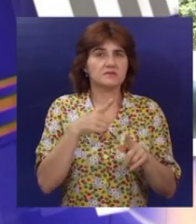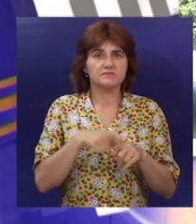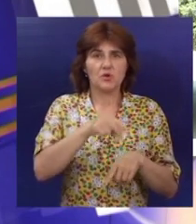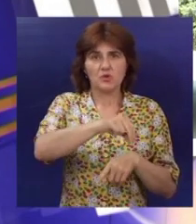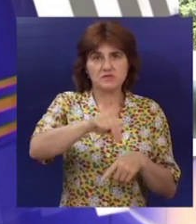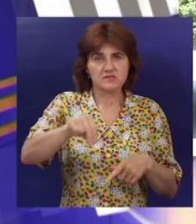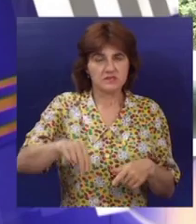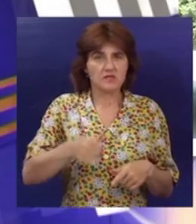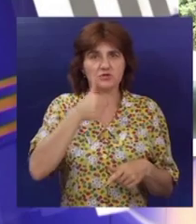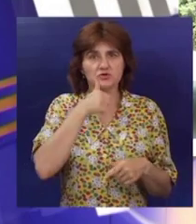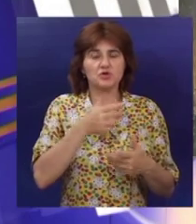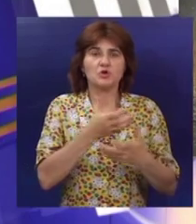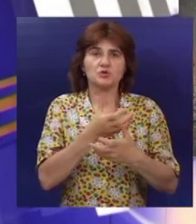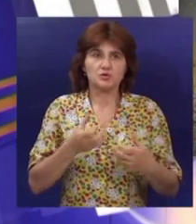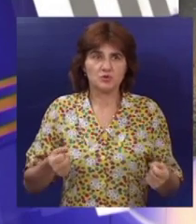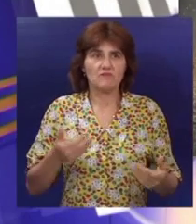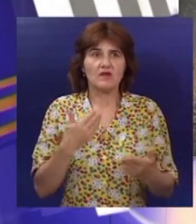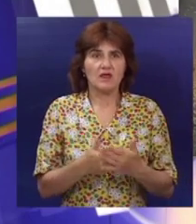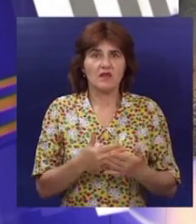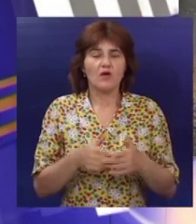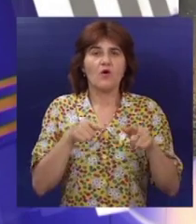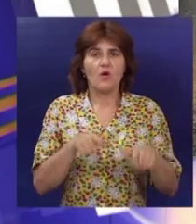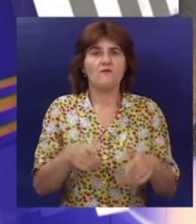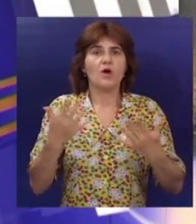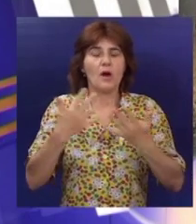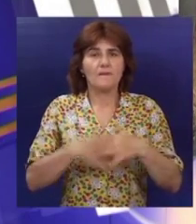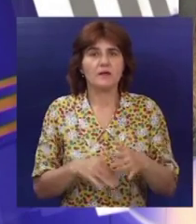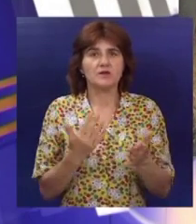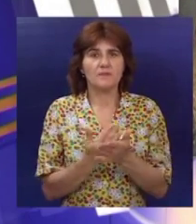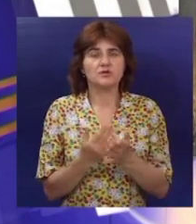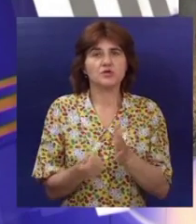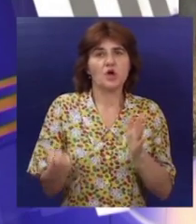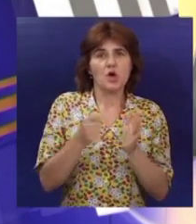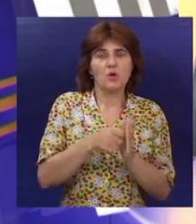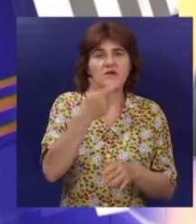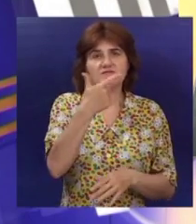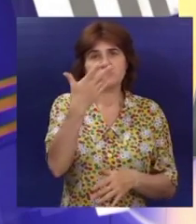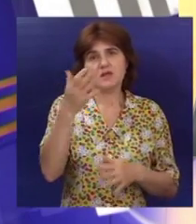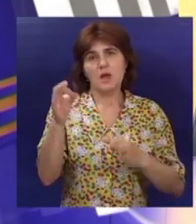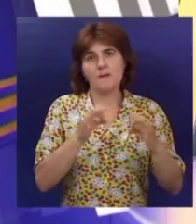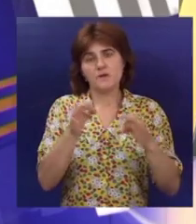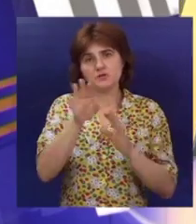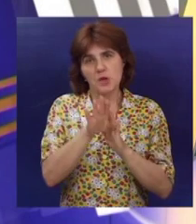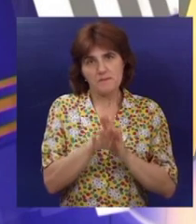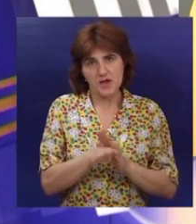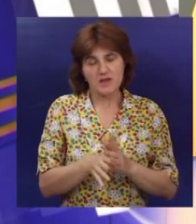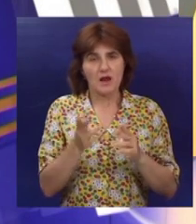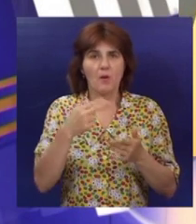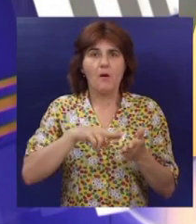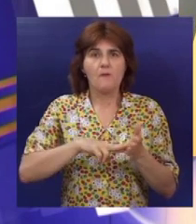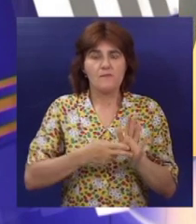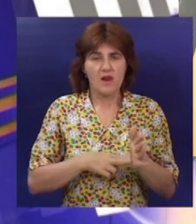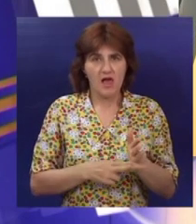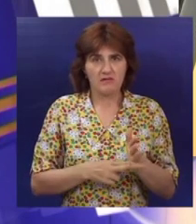manje zasejanih površina, a što zbog suše, tako da će ovo preduzeće otkupiti za 20-25% manje količine od planiranog.